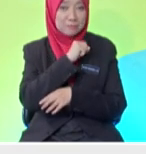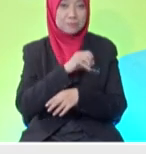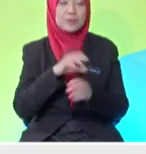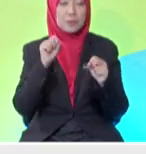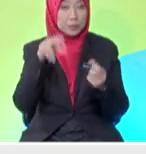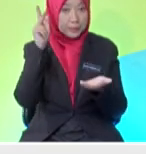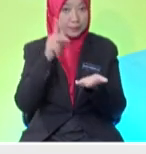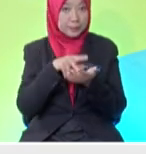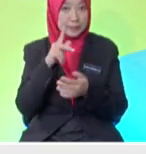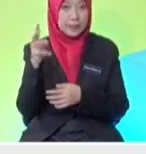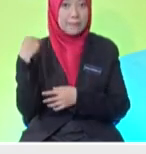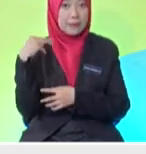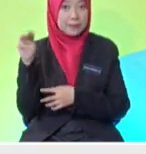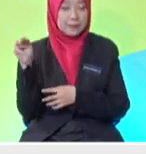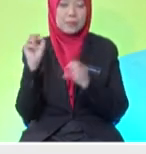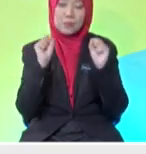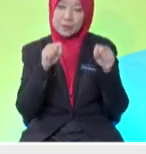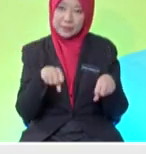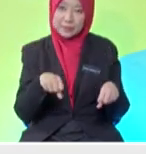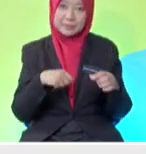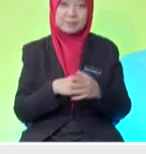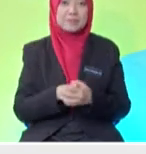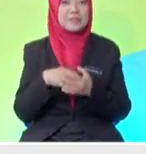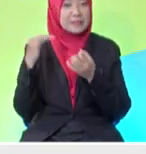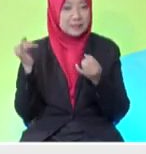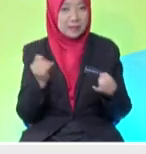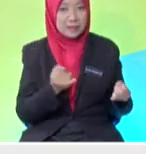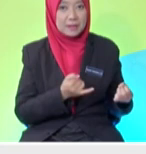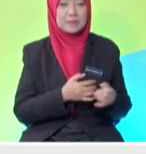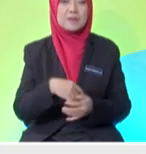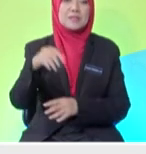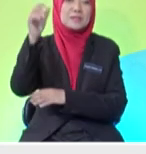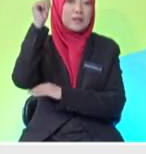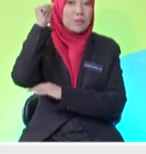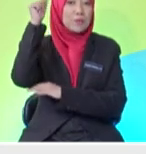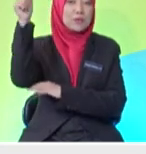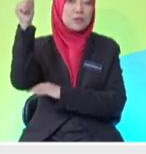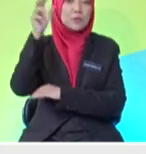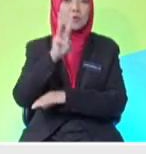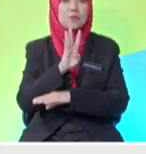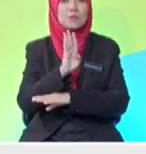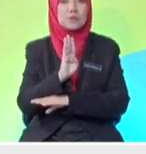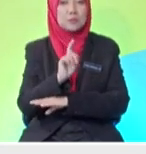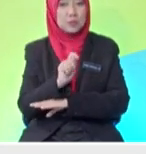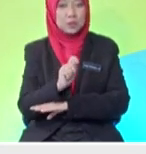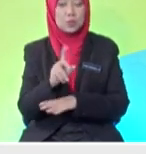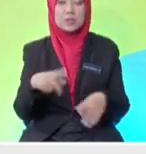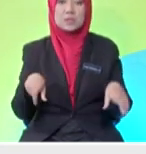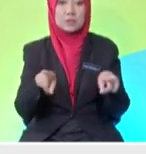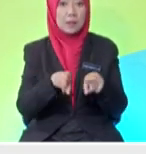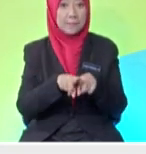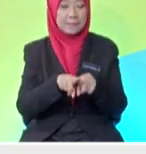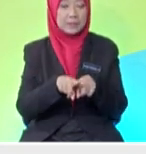kepada kami Oke Assalamualaikum warahmatullahi wabarakatuh bersama saya